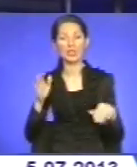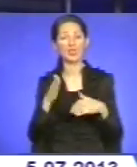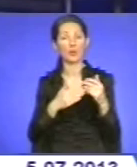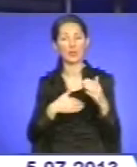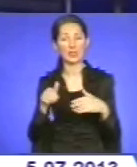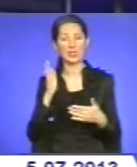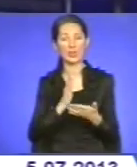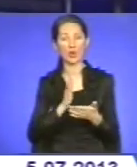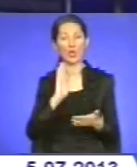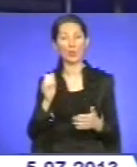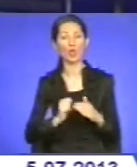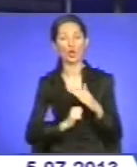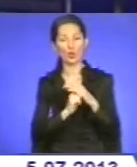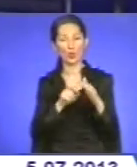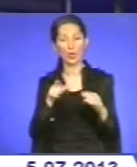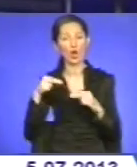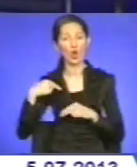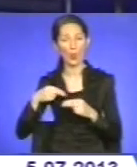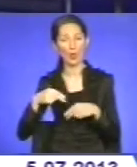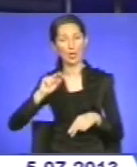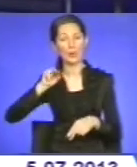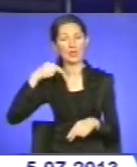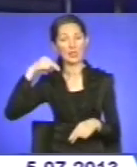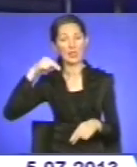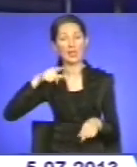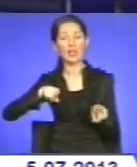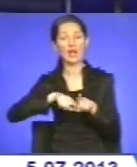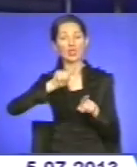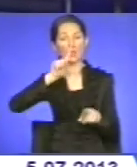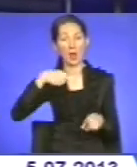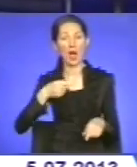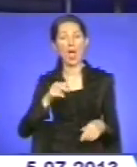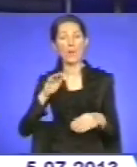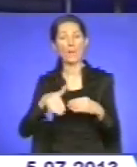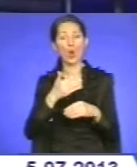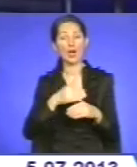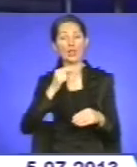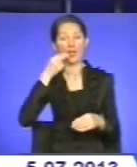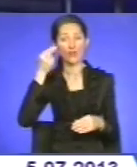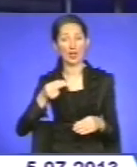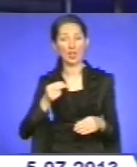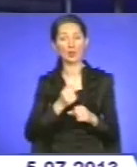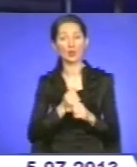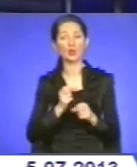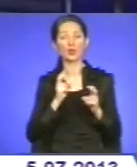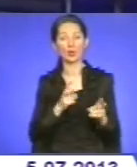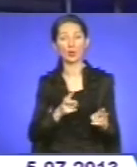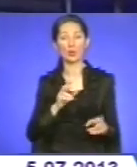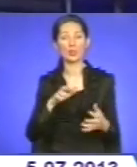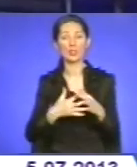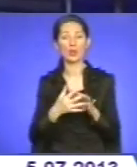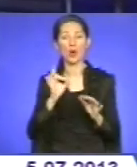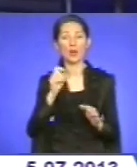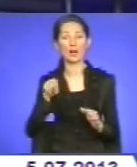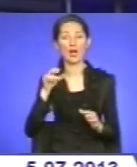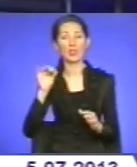основою їхньої роботи. Президент також вимагає покарати винних у скоєнні злочину у Врадіївці на Миколаївщині. На